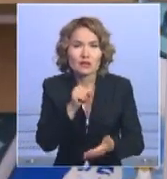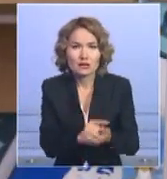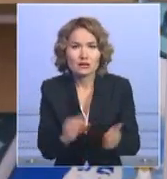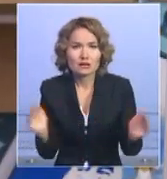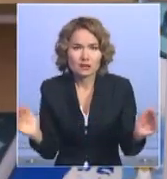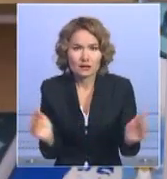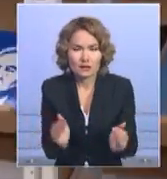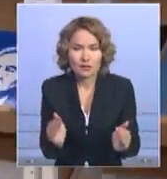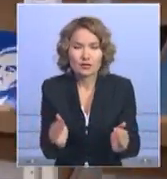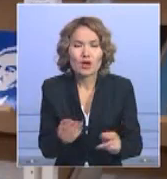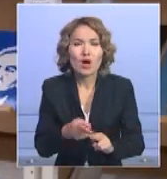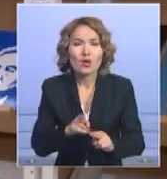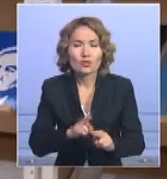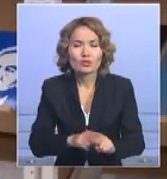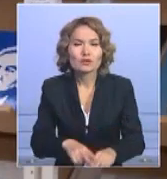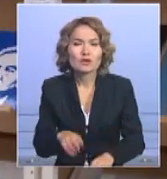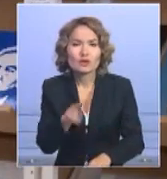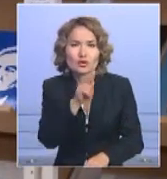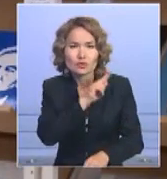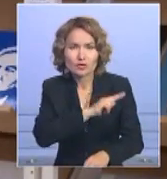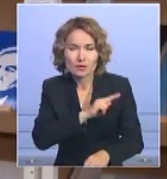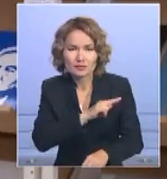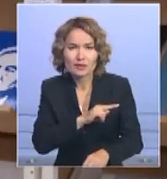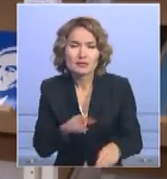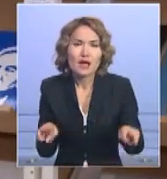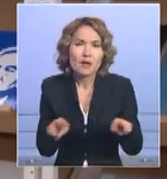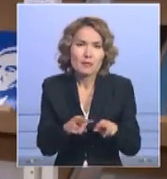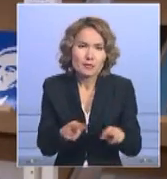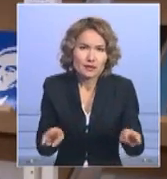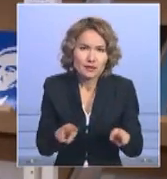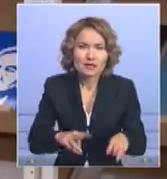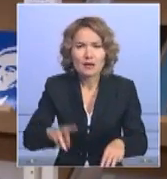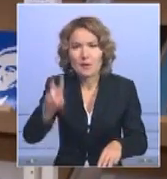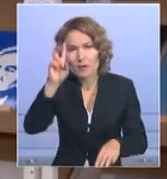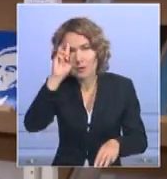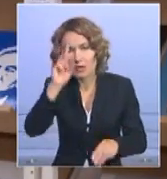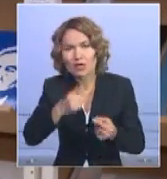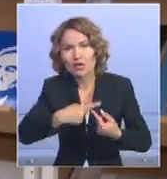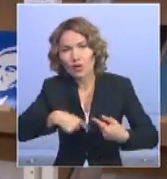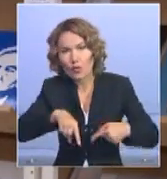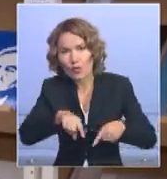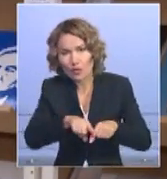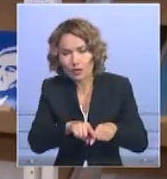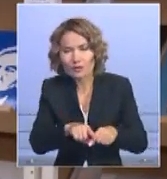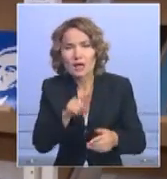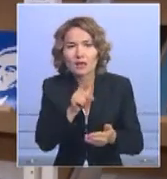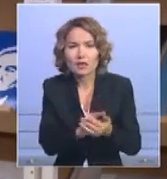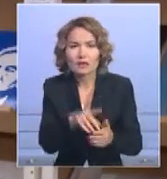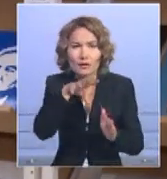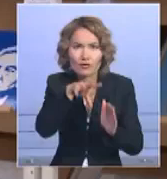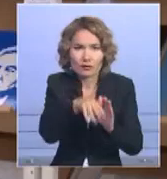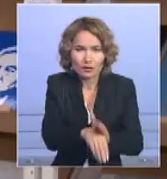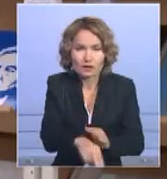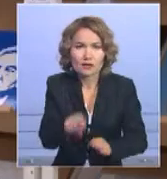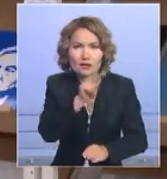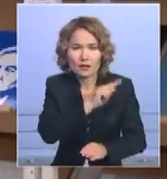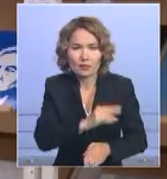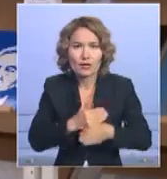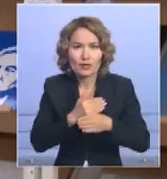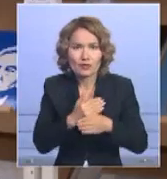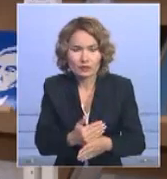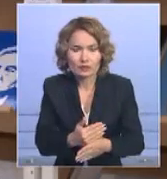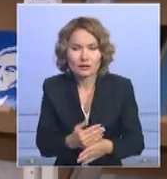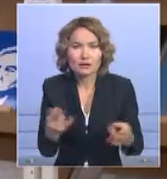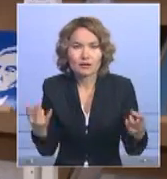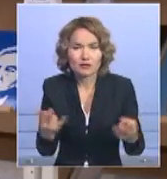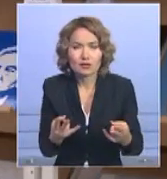да үкіметтік емес ұйымдарының яғни сонымен қатар мемлекеттік органдарының өкілдерінің тарапынан жан-жақты